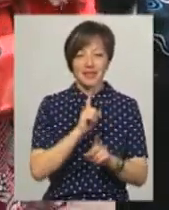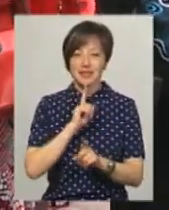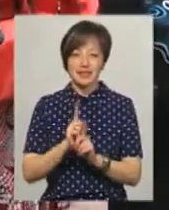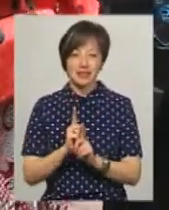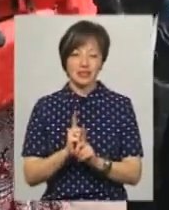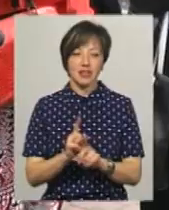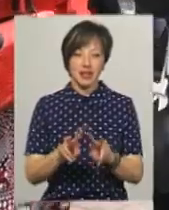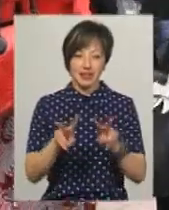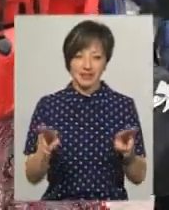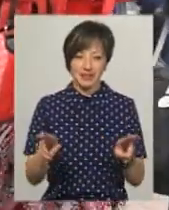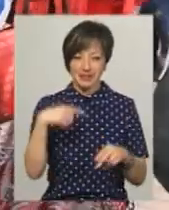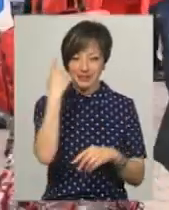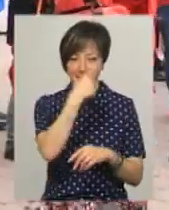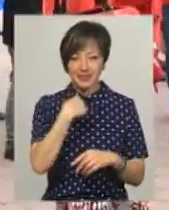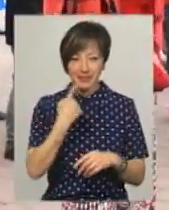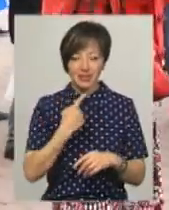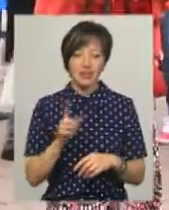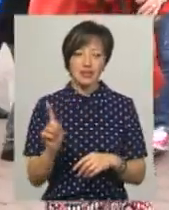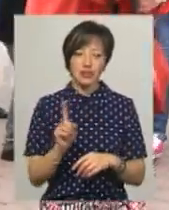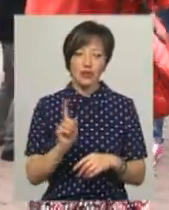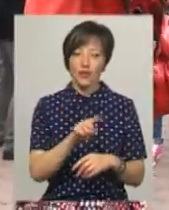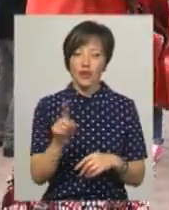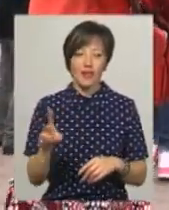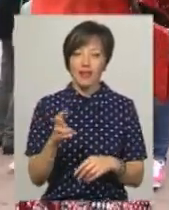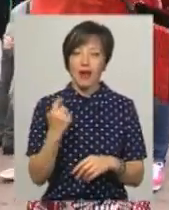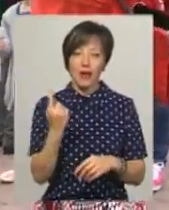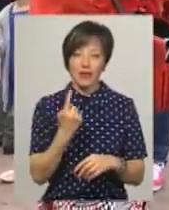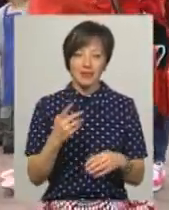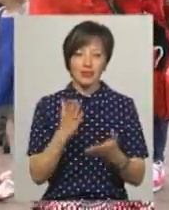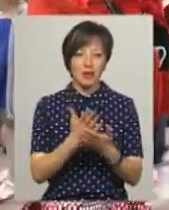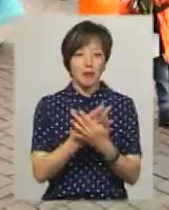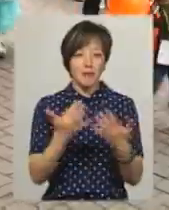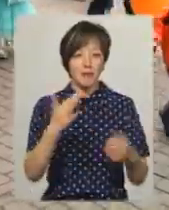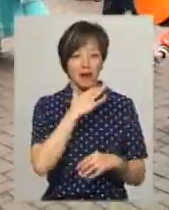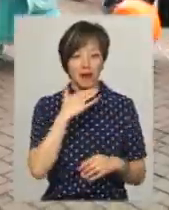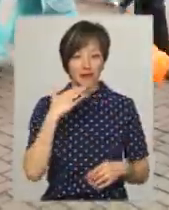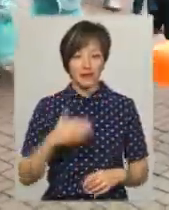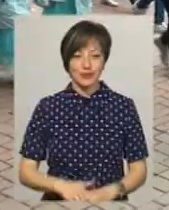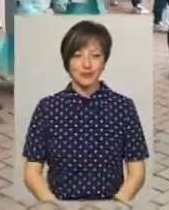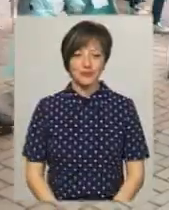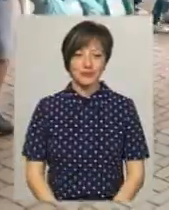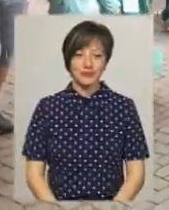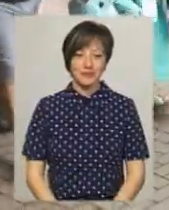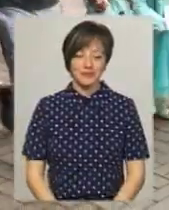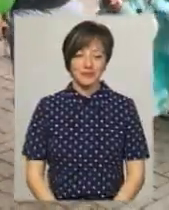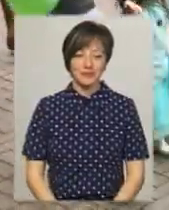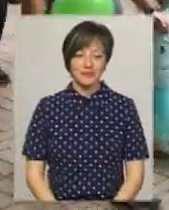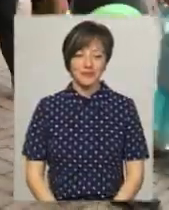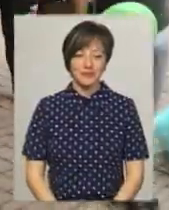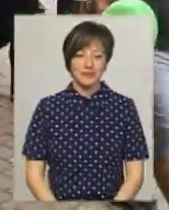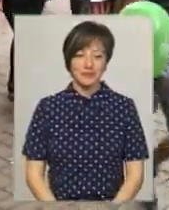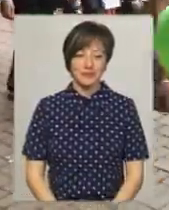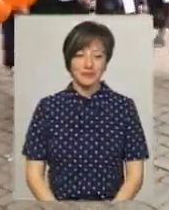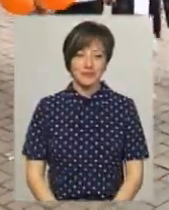сестричка ідентичний їм, що вони не одні такі, що їх багато. Тетяна Ворожцова, Дем'ян Цегольник, новини